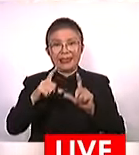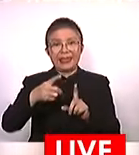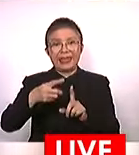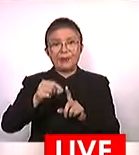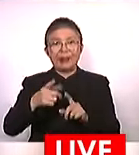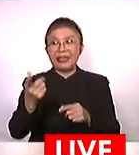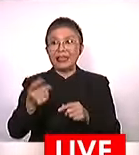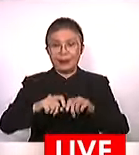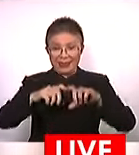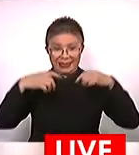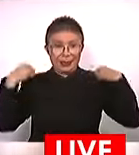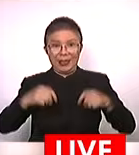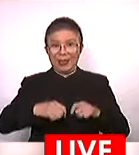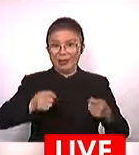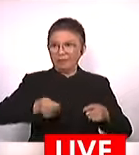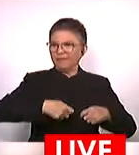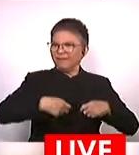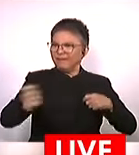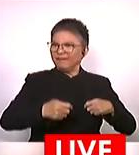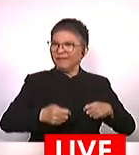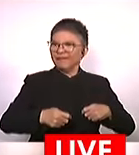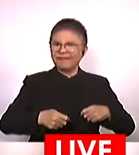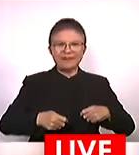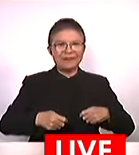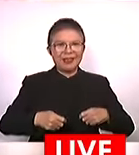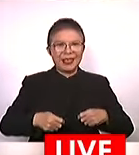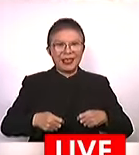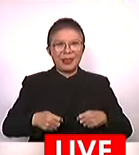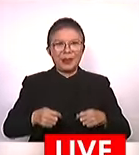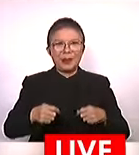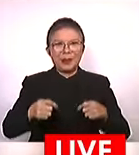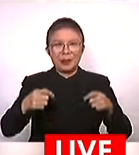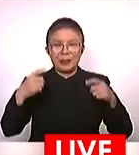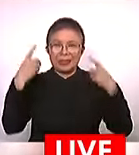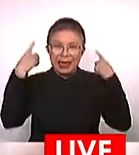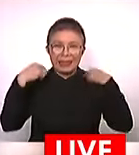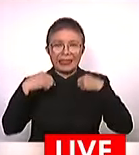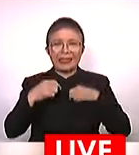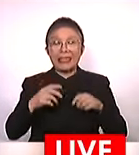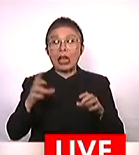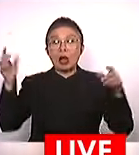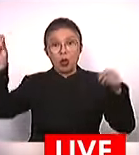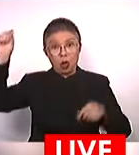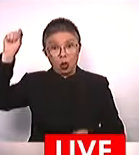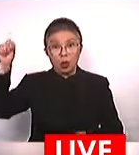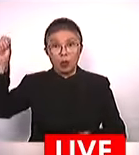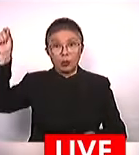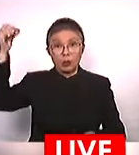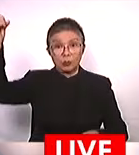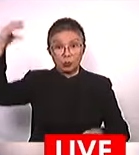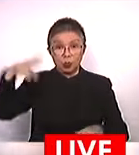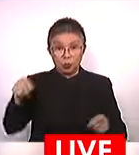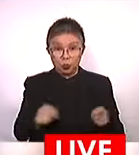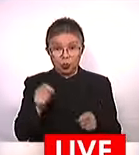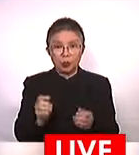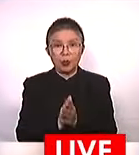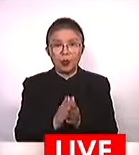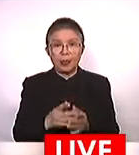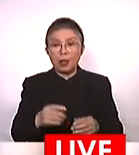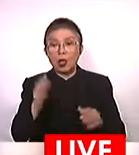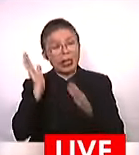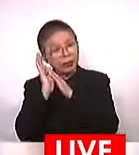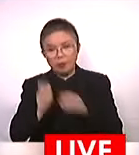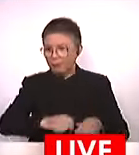bawa ini bisa di kalangan santri bisa membangunkan